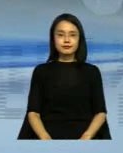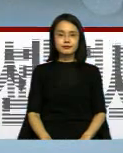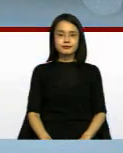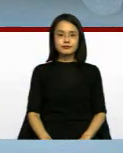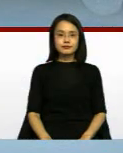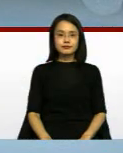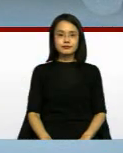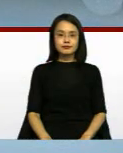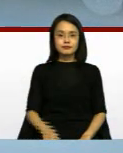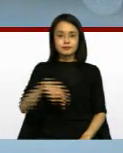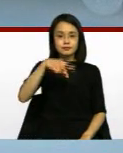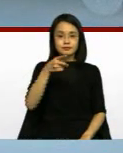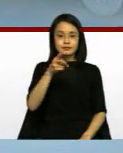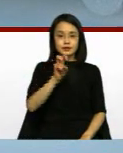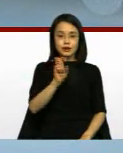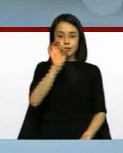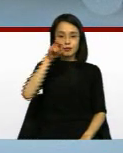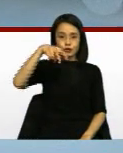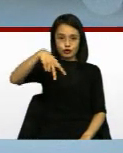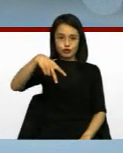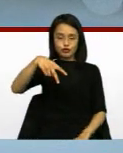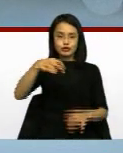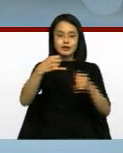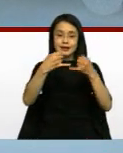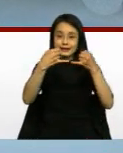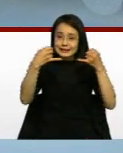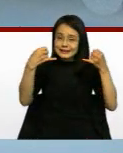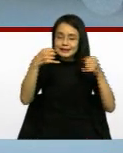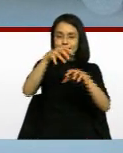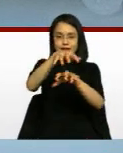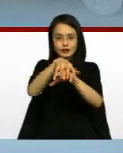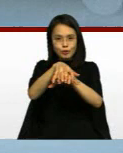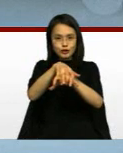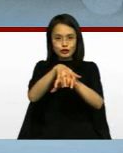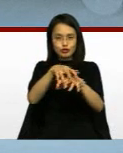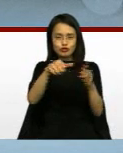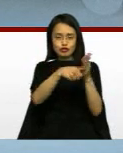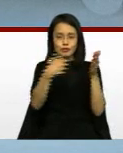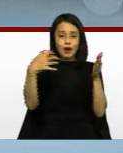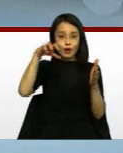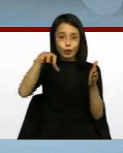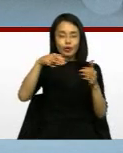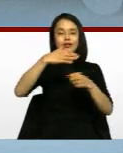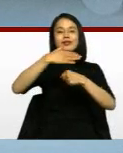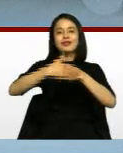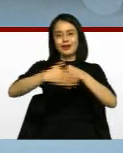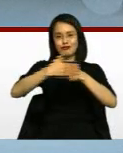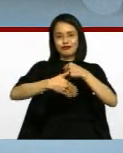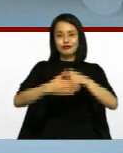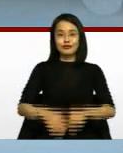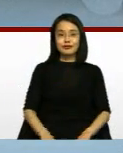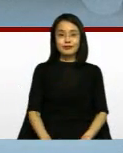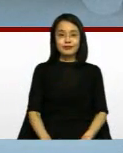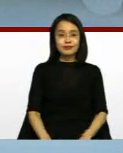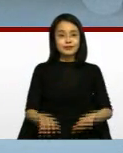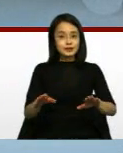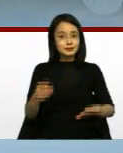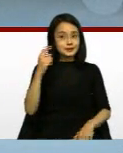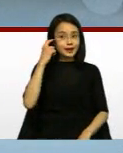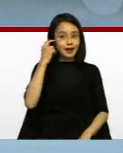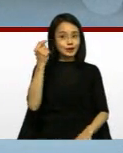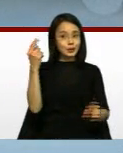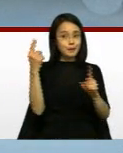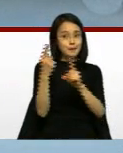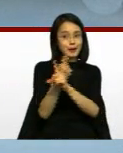섬유 그리고 패션 산업도시 하면 대구 를 떠올리실 텐데요 이제는 그 인식을 바꿔야 할 것 같습니다 접경